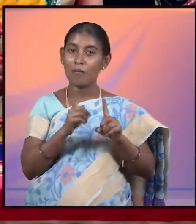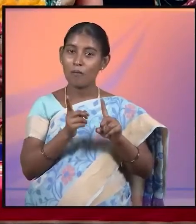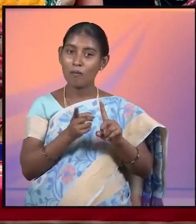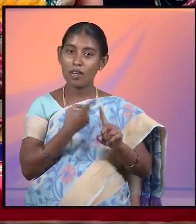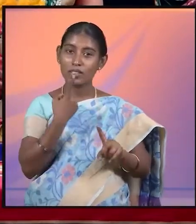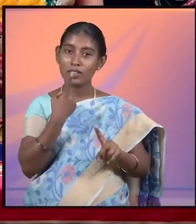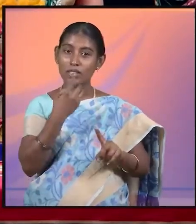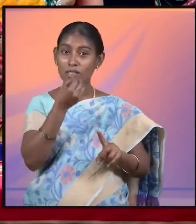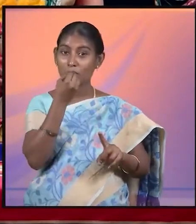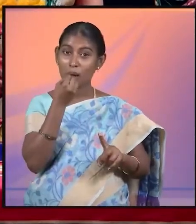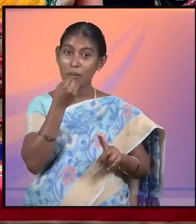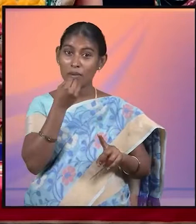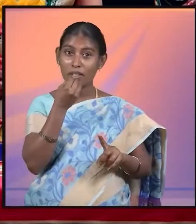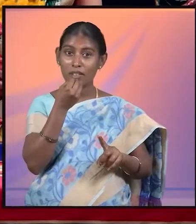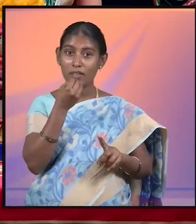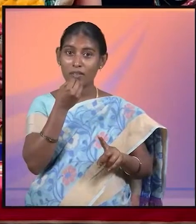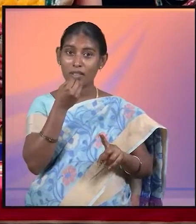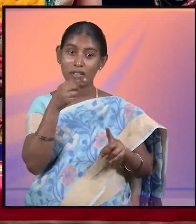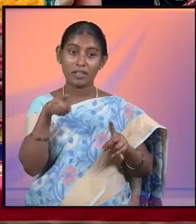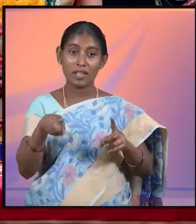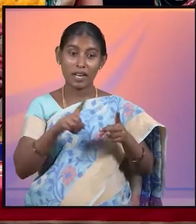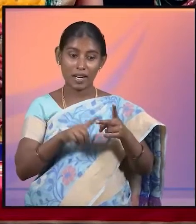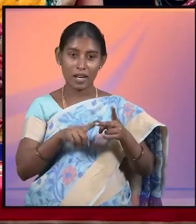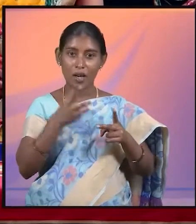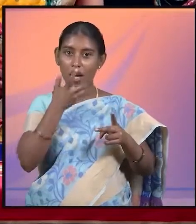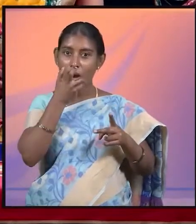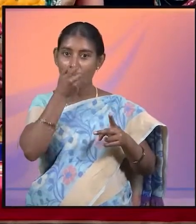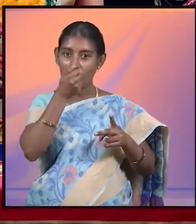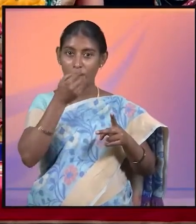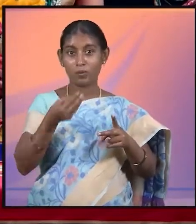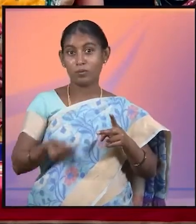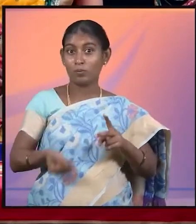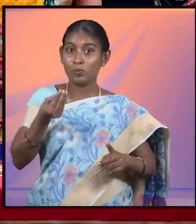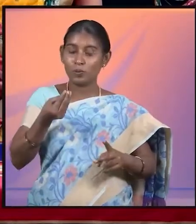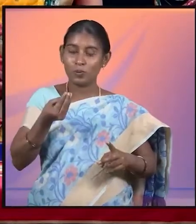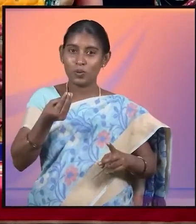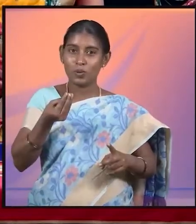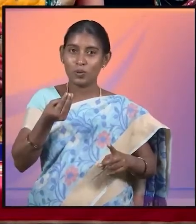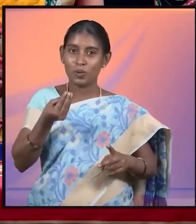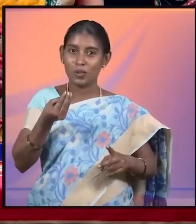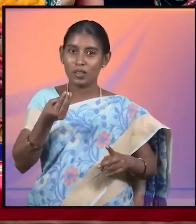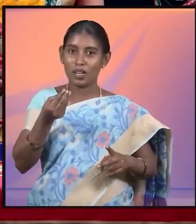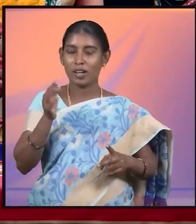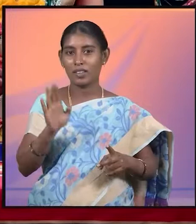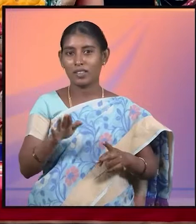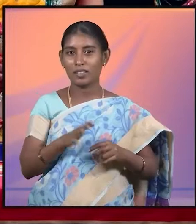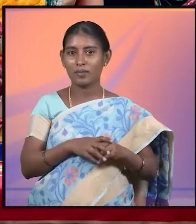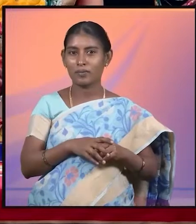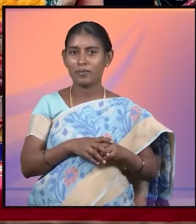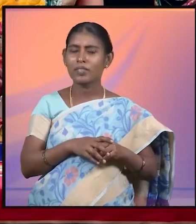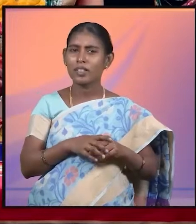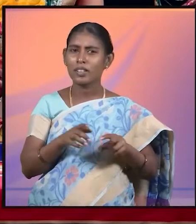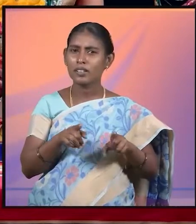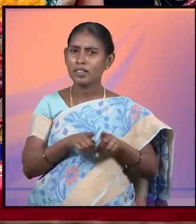முதல்ல சாப்பிட்டத விட இந்த பழம் மிக சுவையா இருக்குது. ஏது இது? நான்